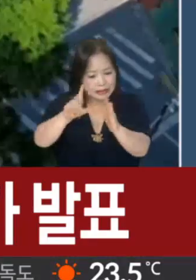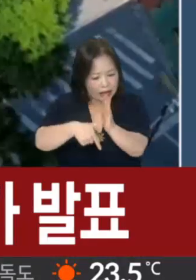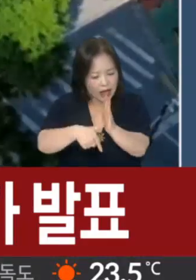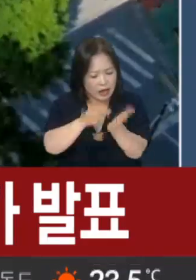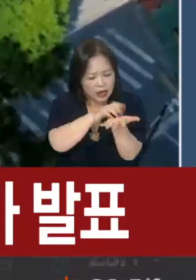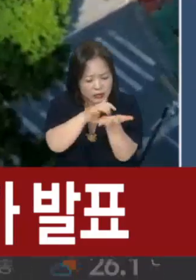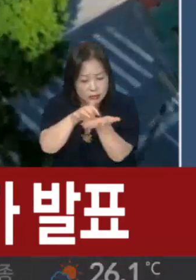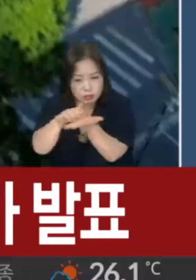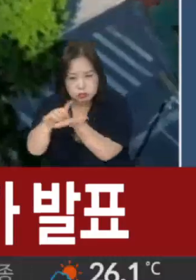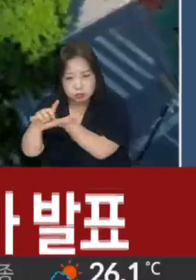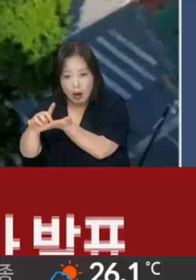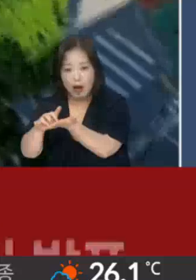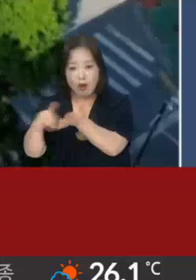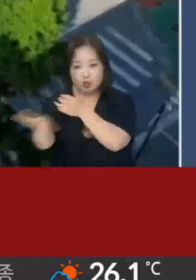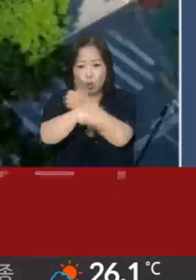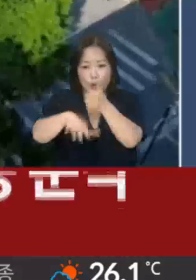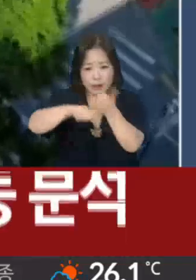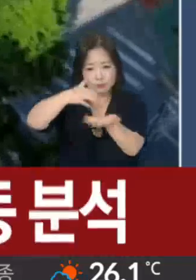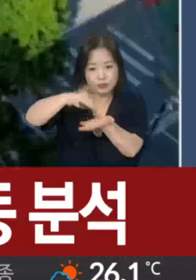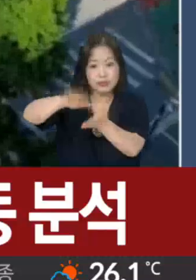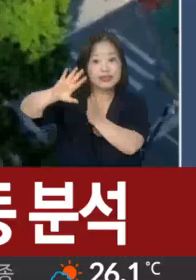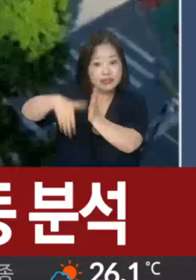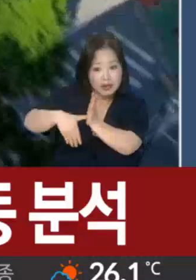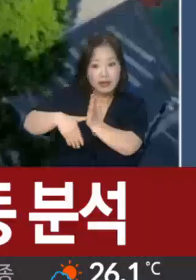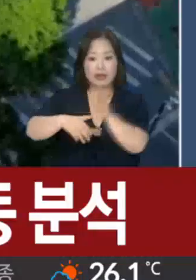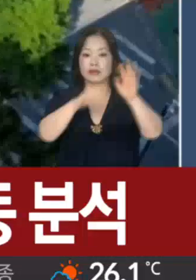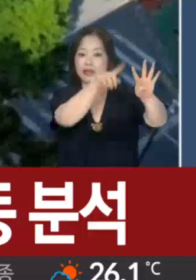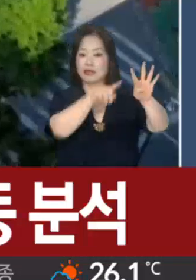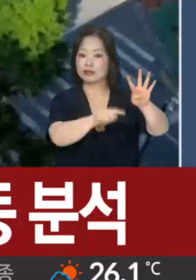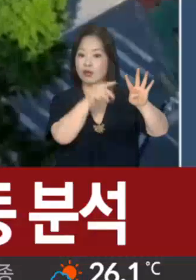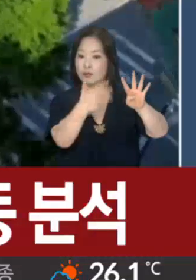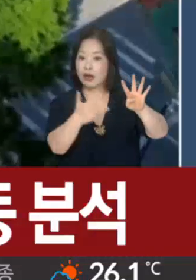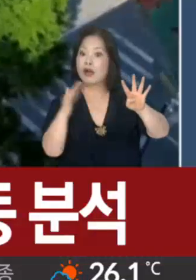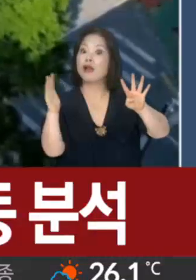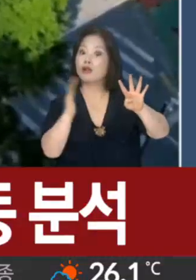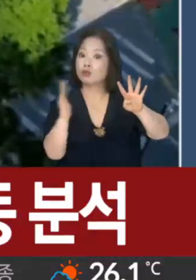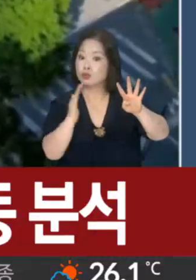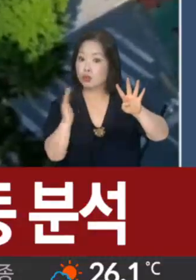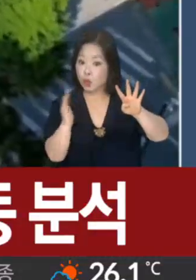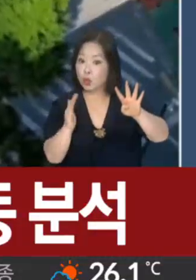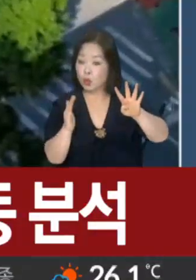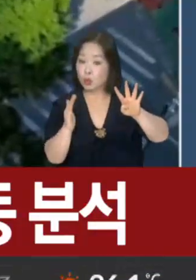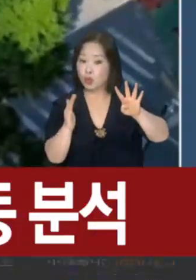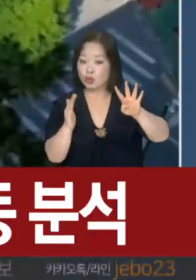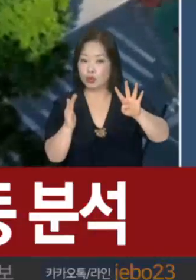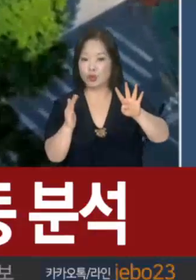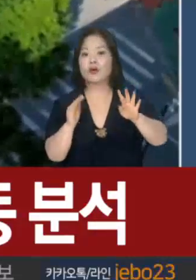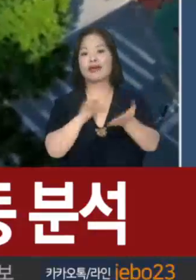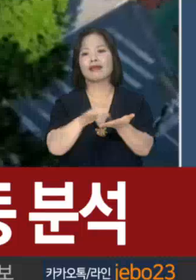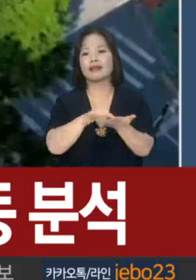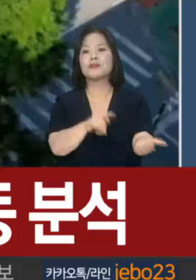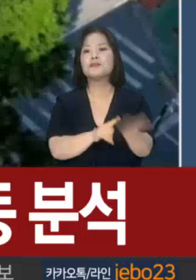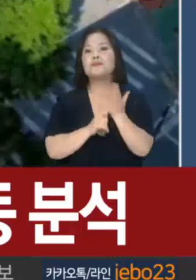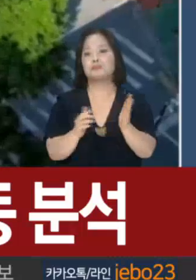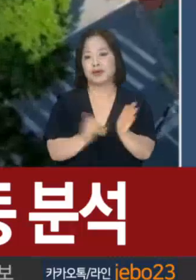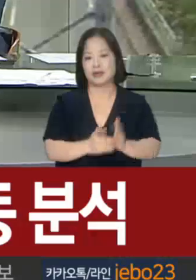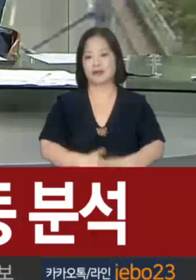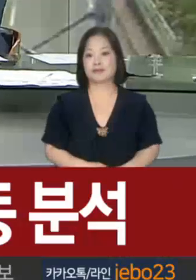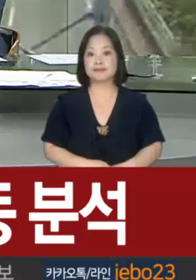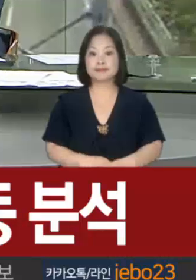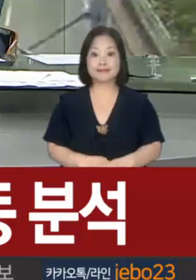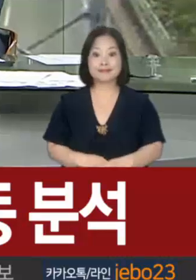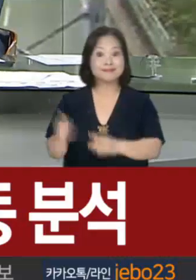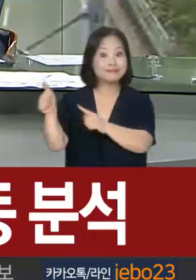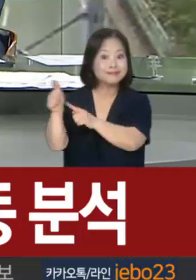이제 종합적으로 분석을 해서 이 4.8이라고 하는 예. 규모가 산정이 된 상황입니다.